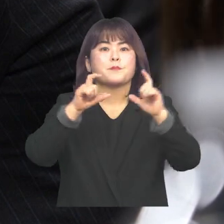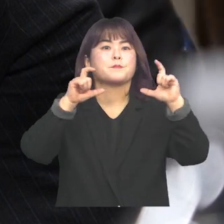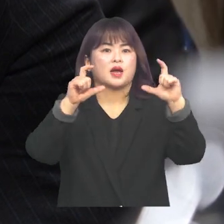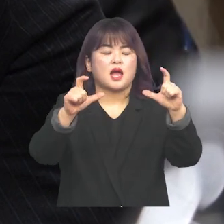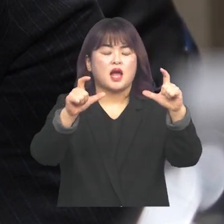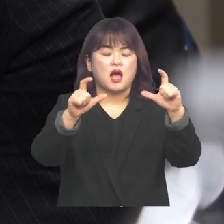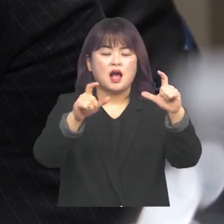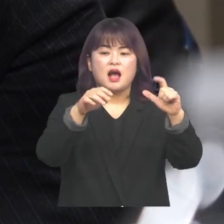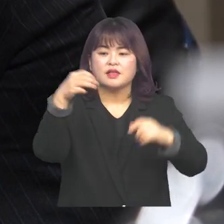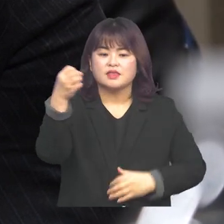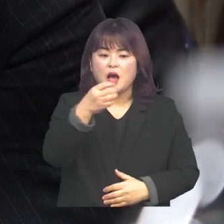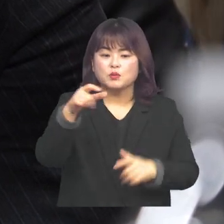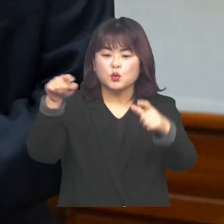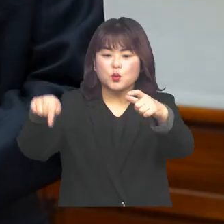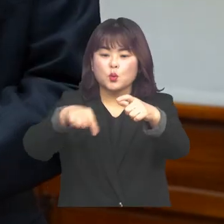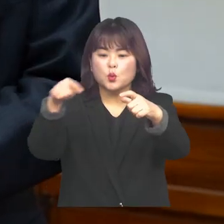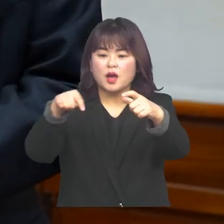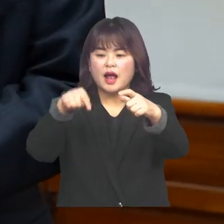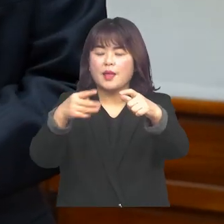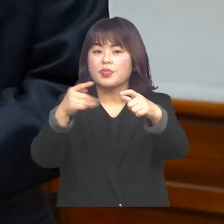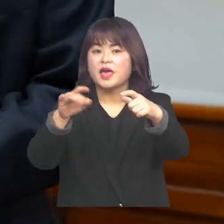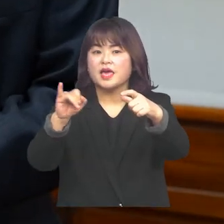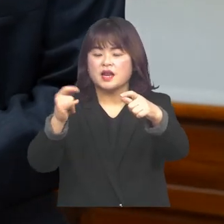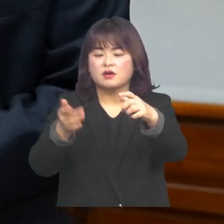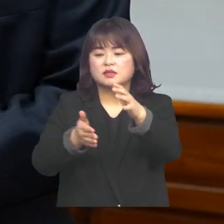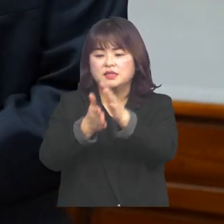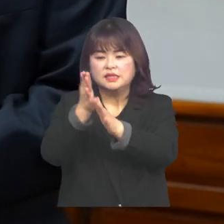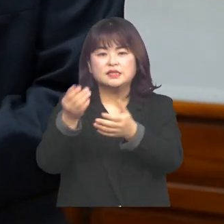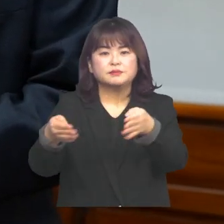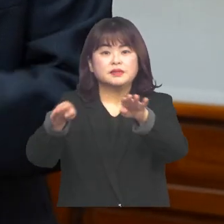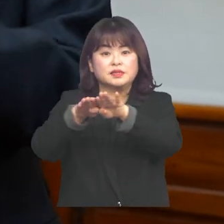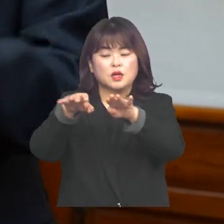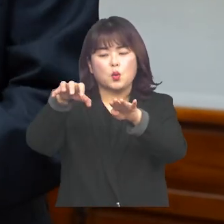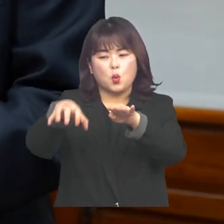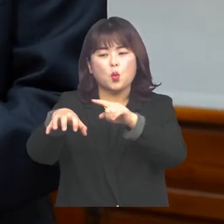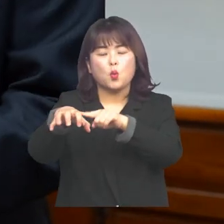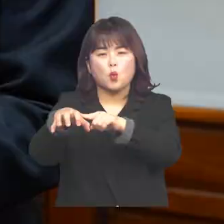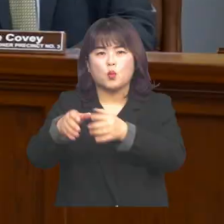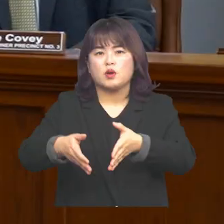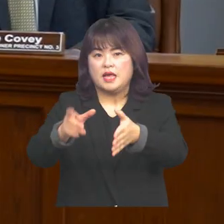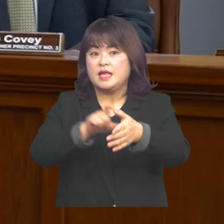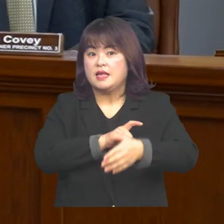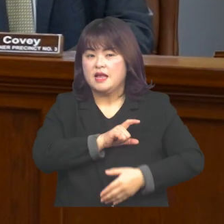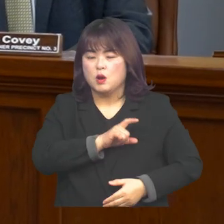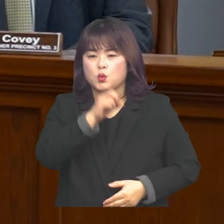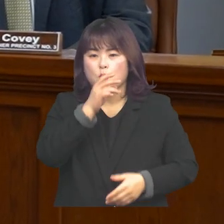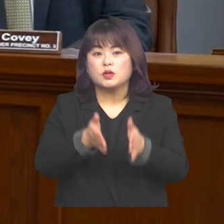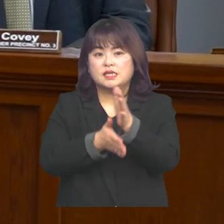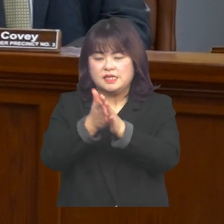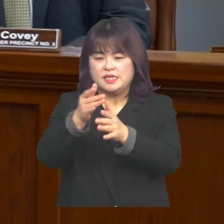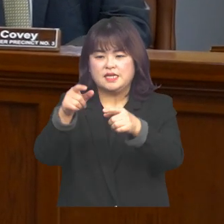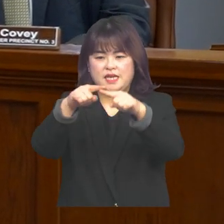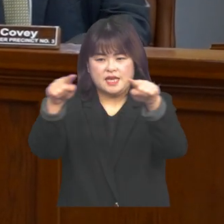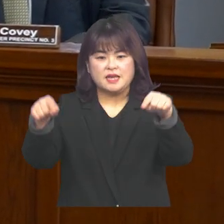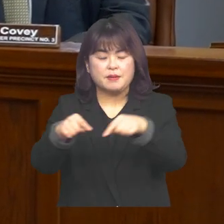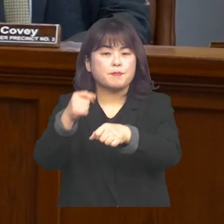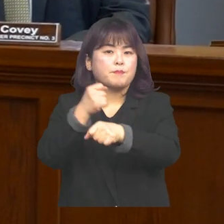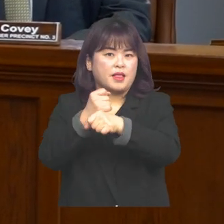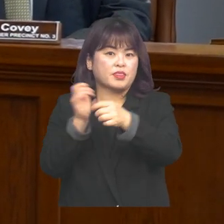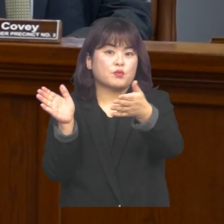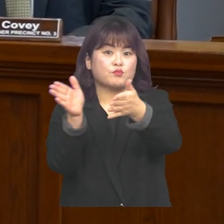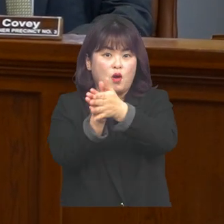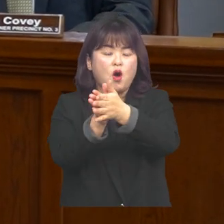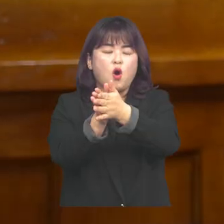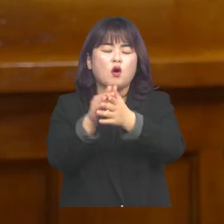선포했고 삼성전자가 윌리엄슨 카운티 소속 테일러시에 신설 중인 파운드리 시설 도로에 용인시대로